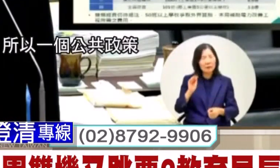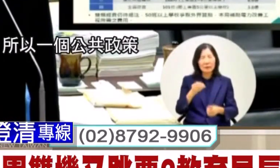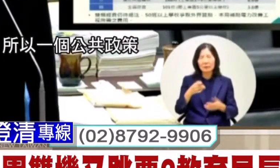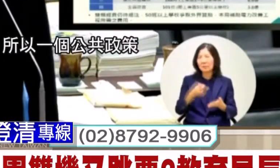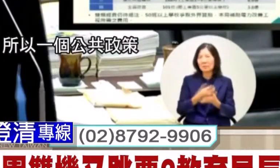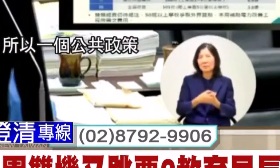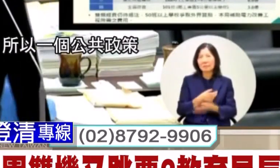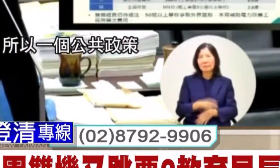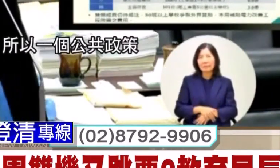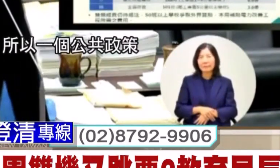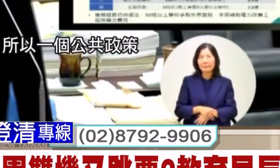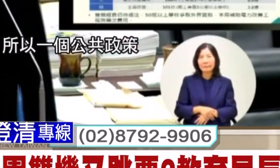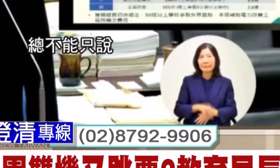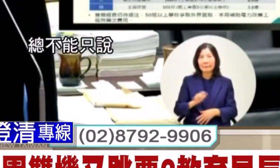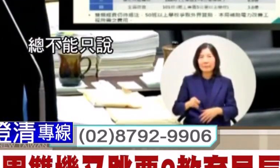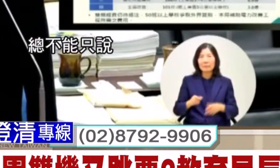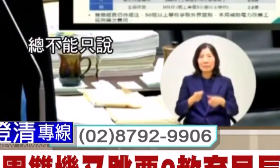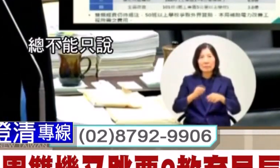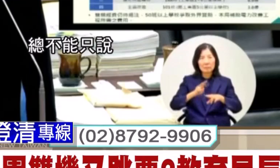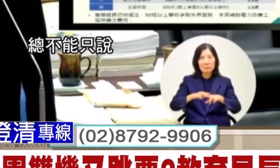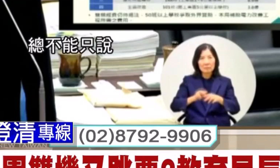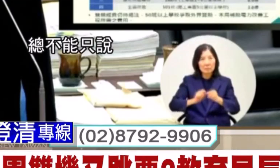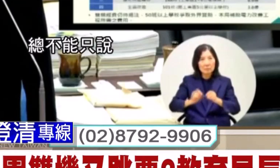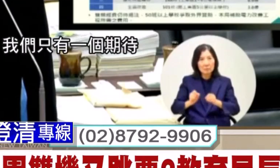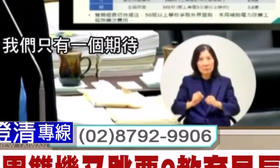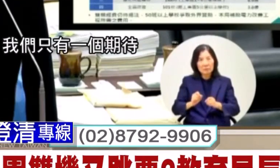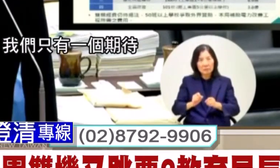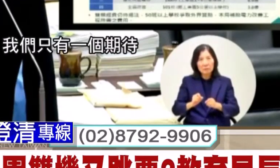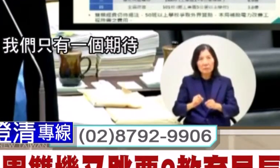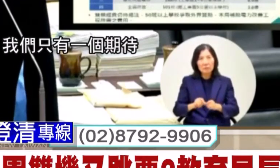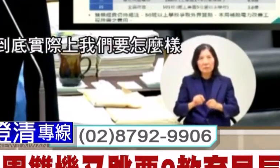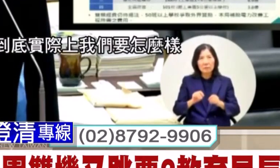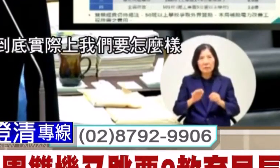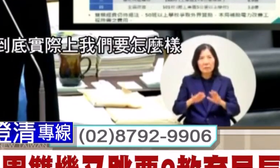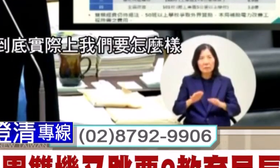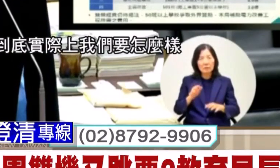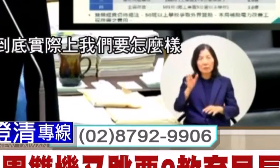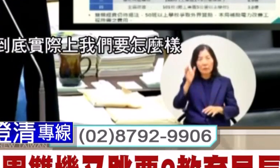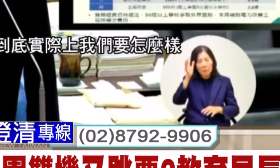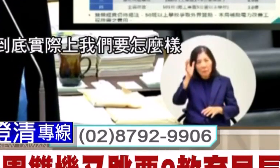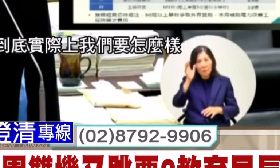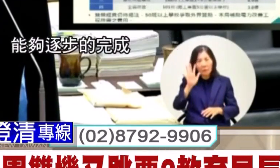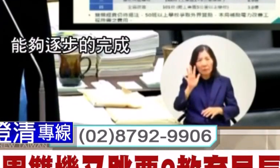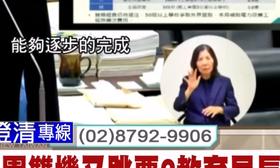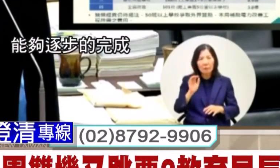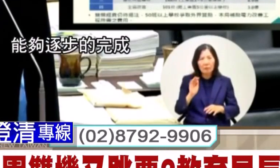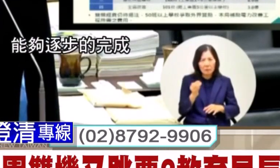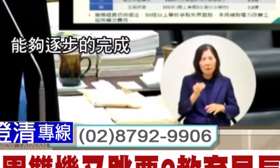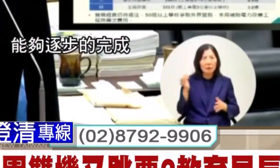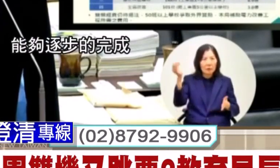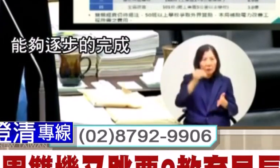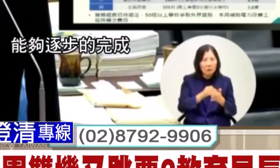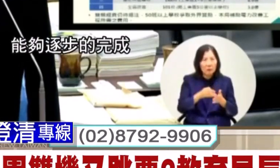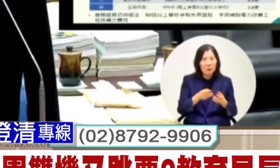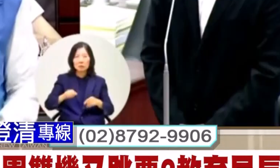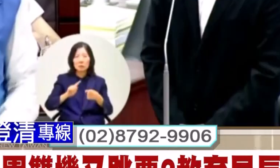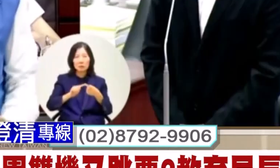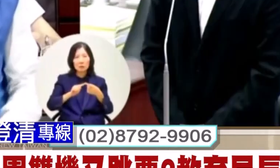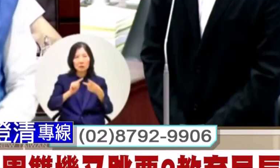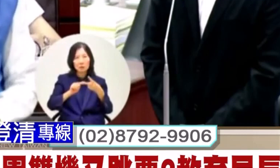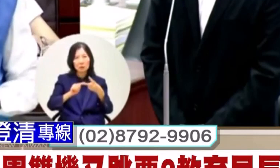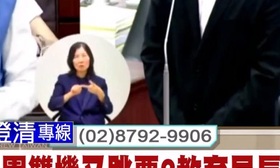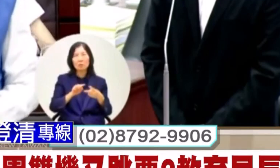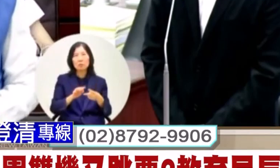问现在这个团队要做什么？这些团队都是你选出来的，还是这些团队已经现在变为你的竞选团队？因为这相对就是在吹